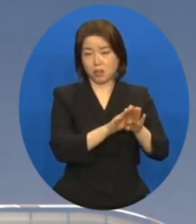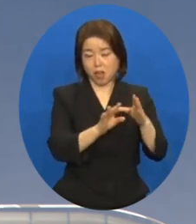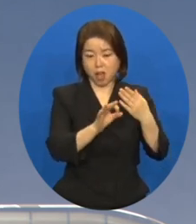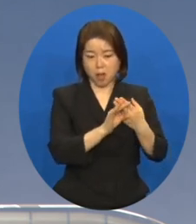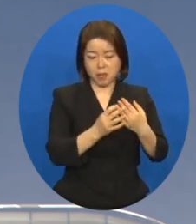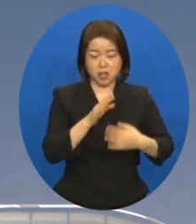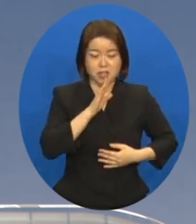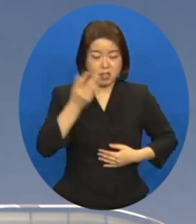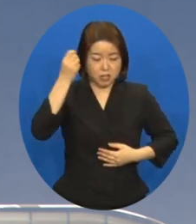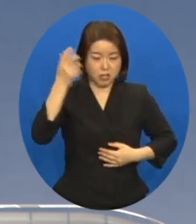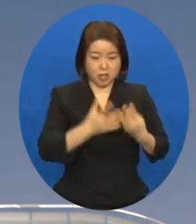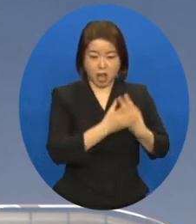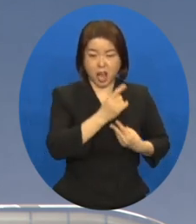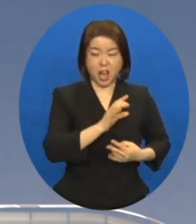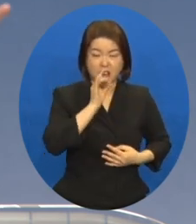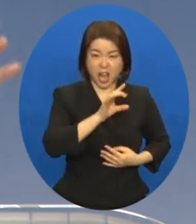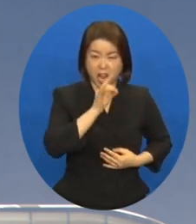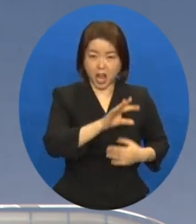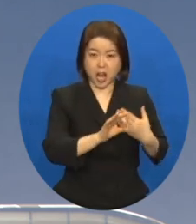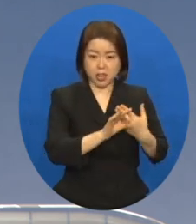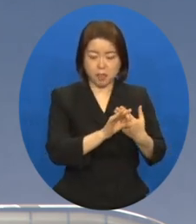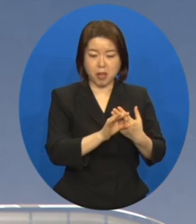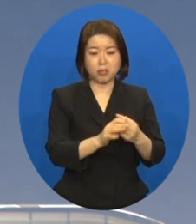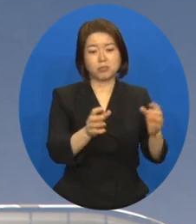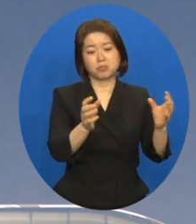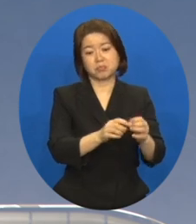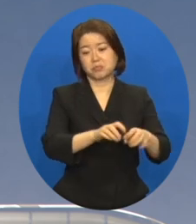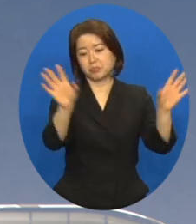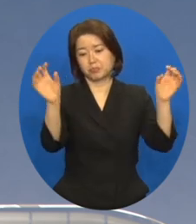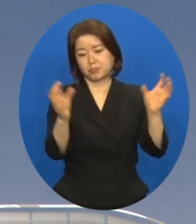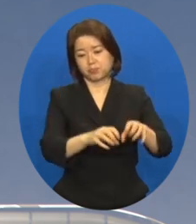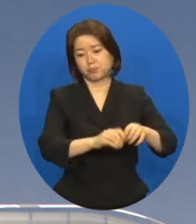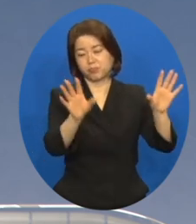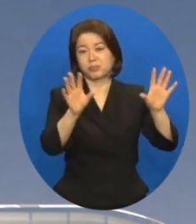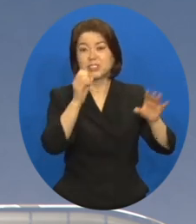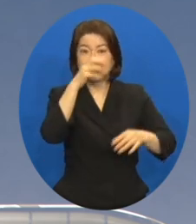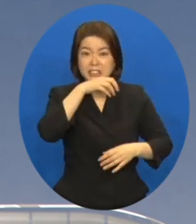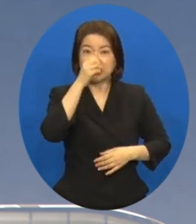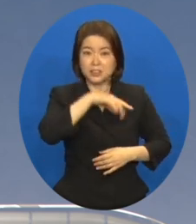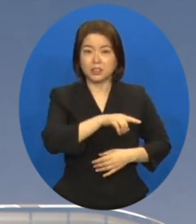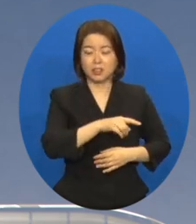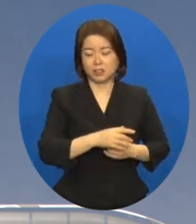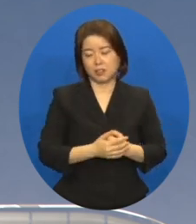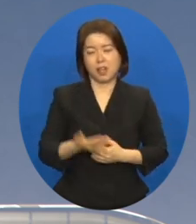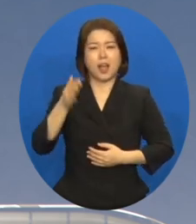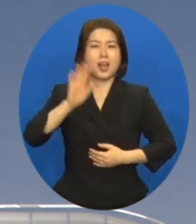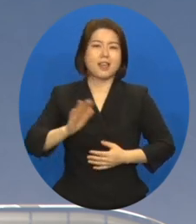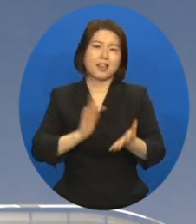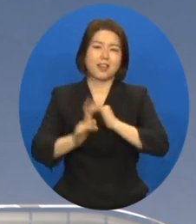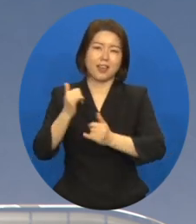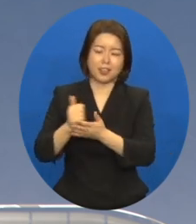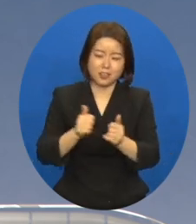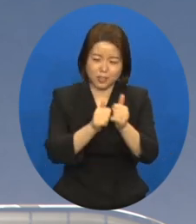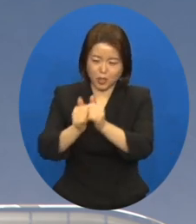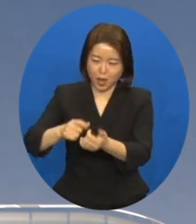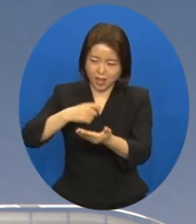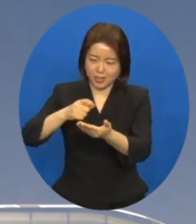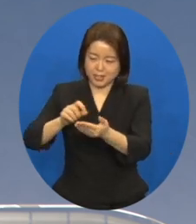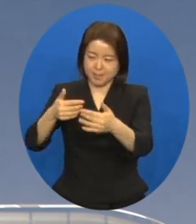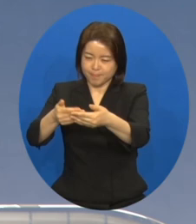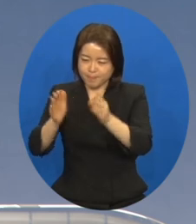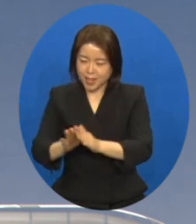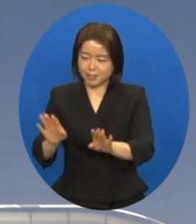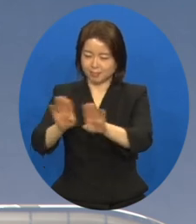하나가 안 되면 그냥 모였다가만 헤어질 뿐입니다. 그런데 예수 동일기 나눔 방에 정말 마음을